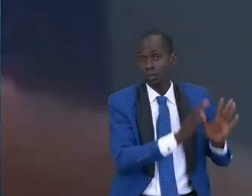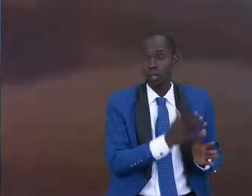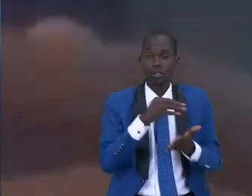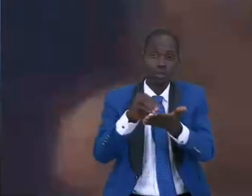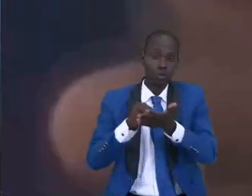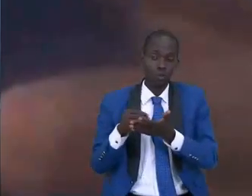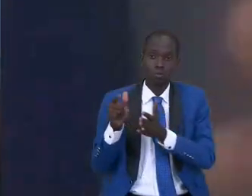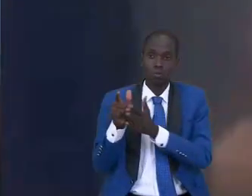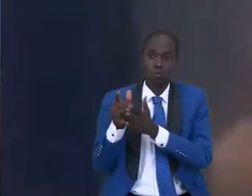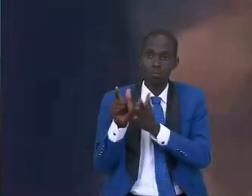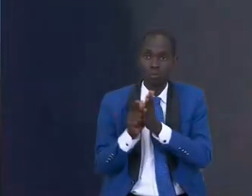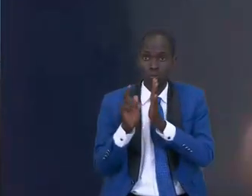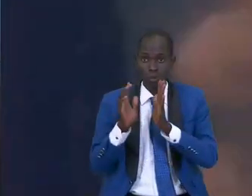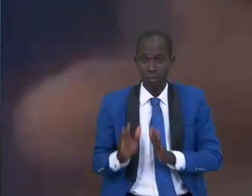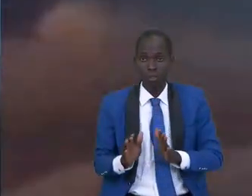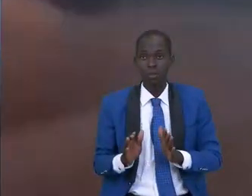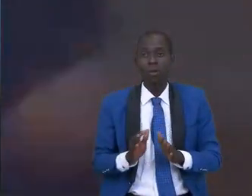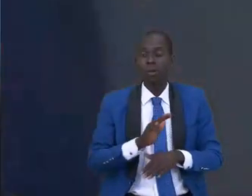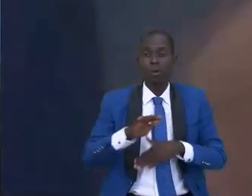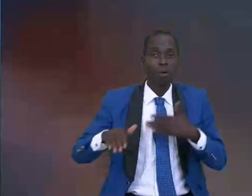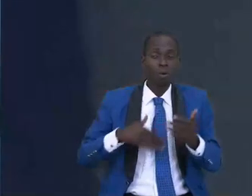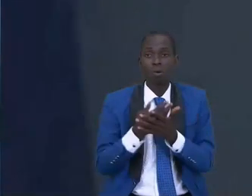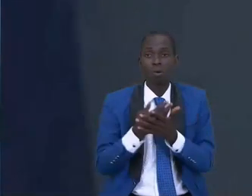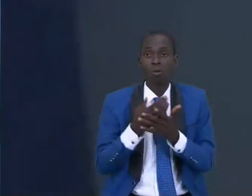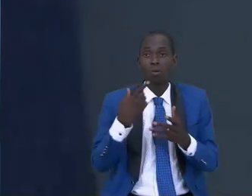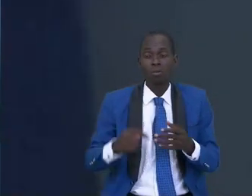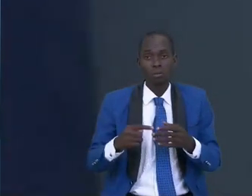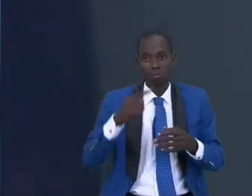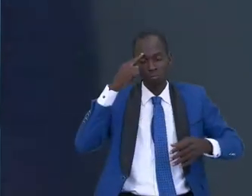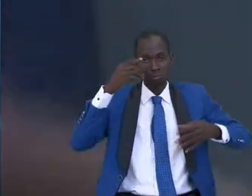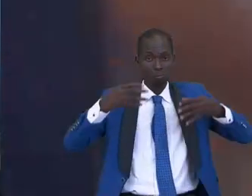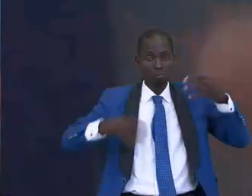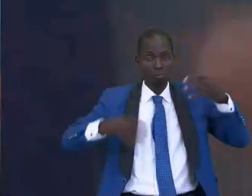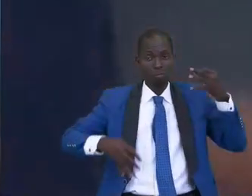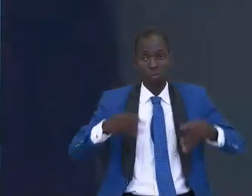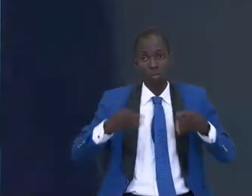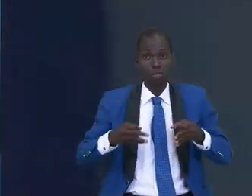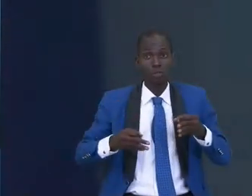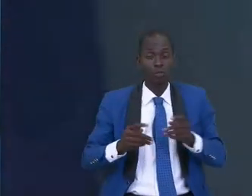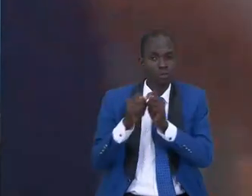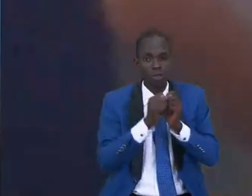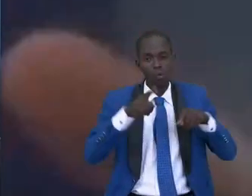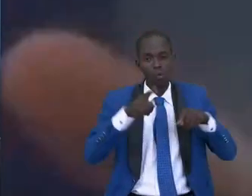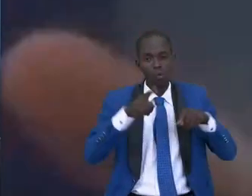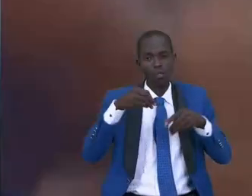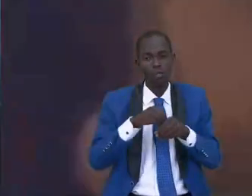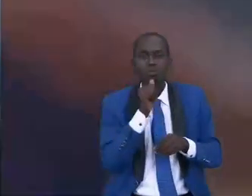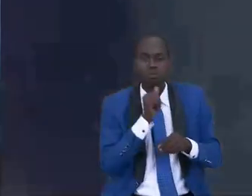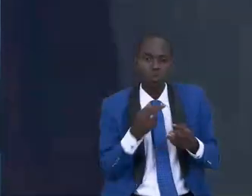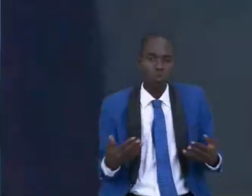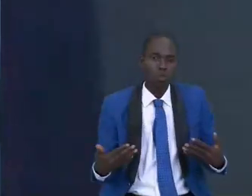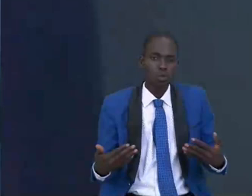le magistrat et puis mon avocat, après le jury à huis clos